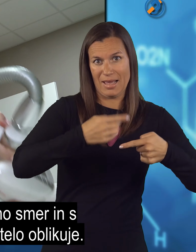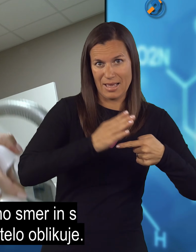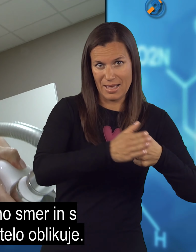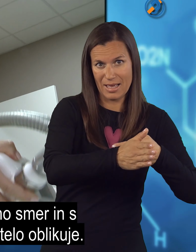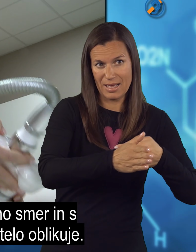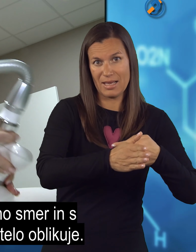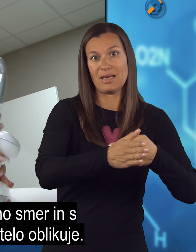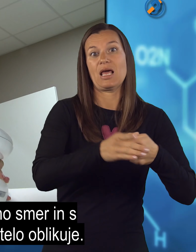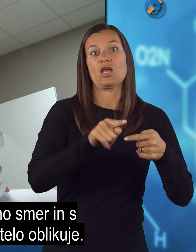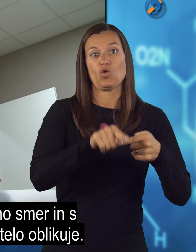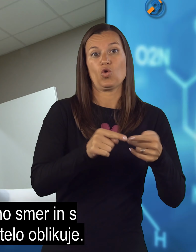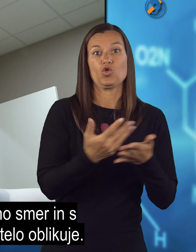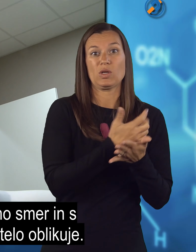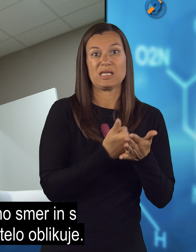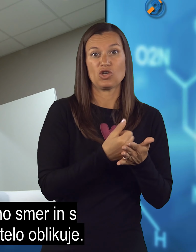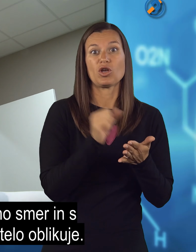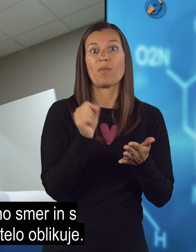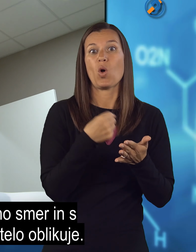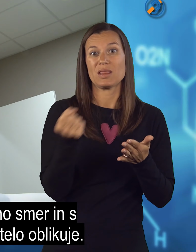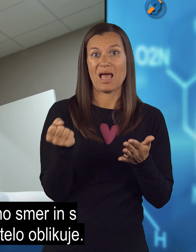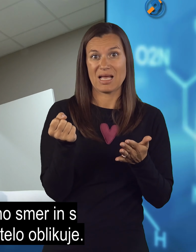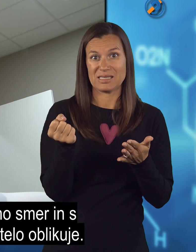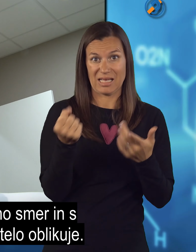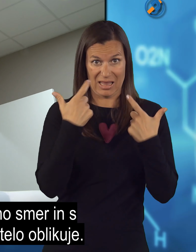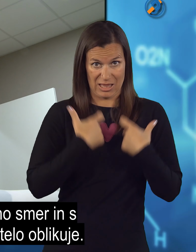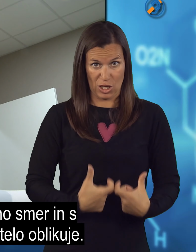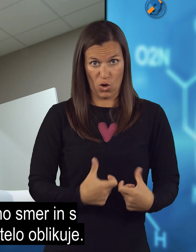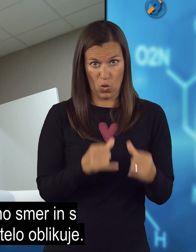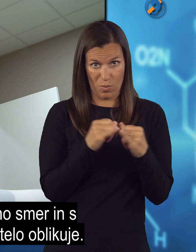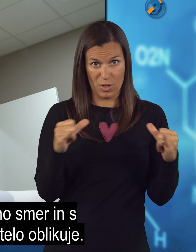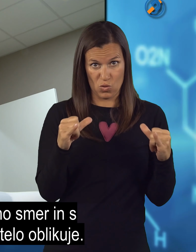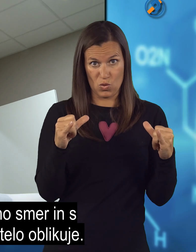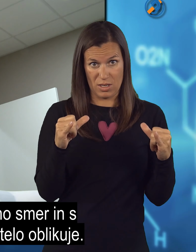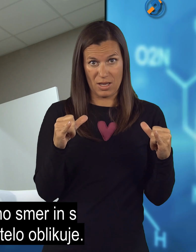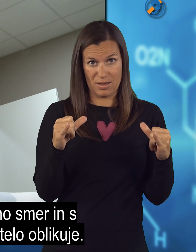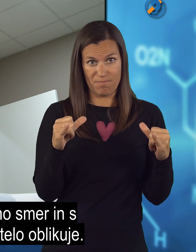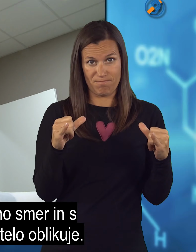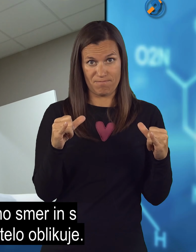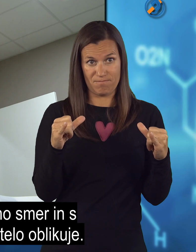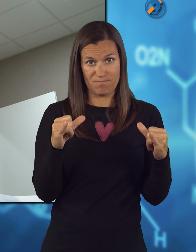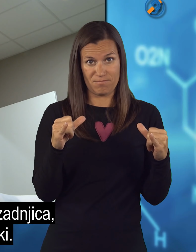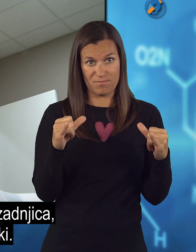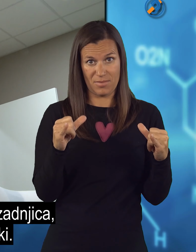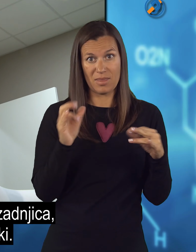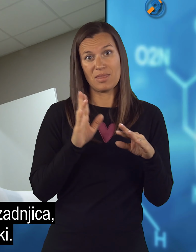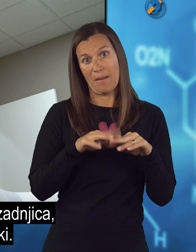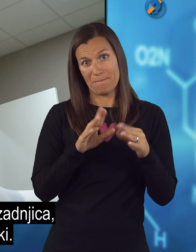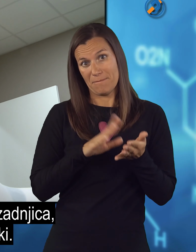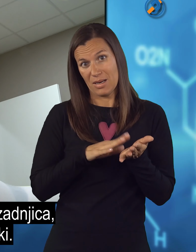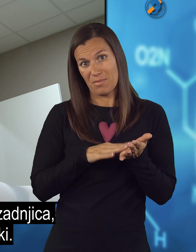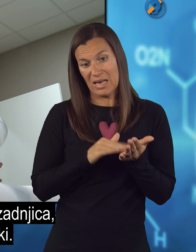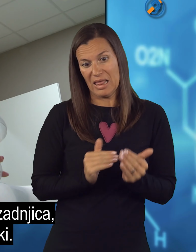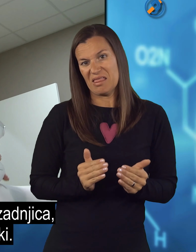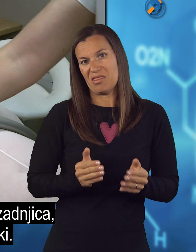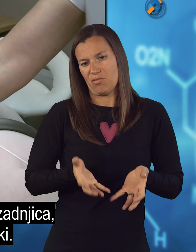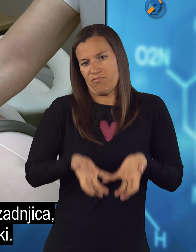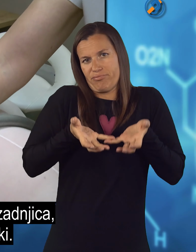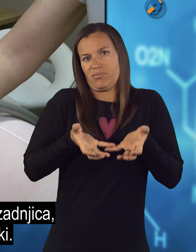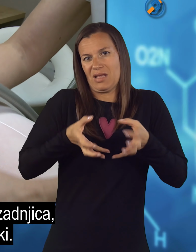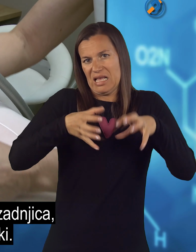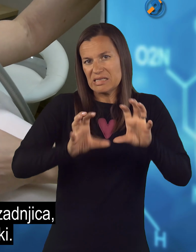smer in s tem dosežemo, da se pač telo oblikuje. Da, naprimer, dvigne se